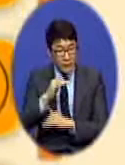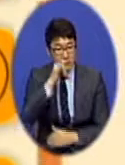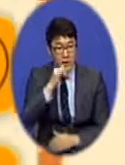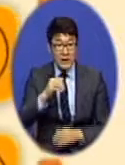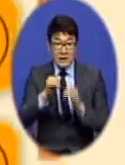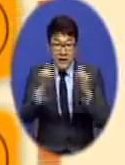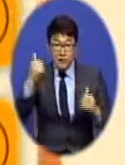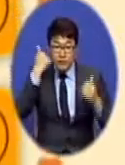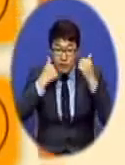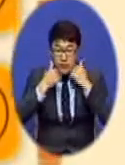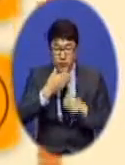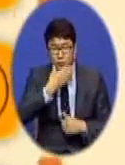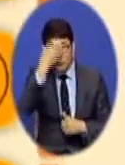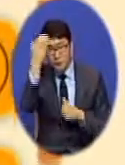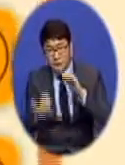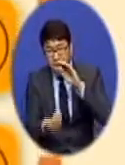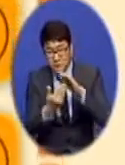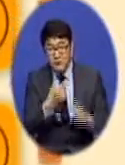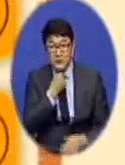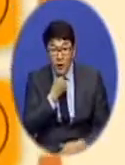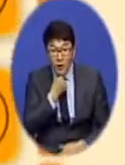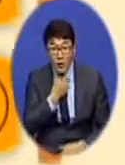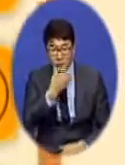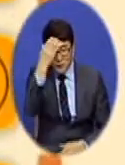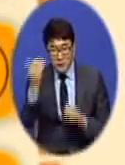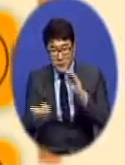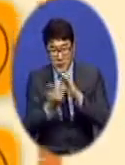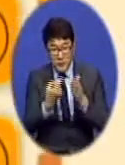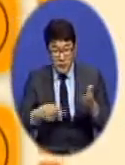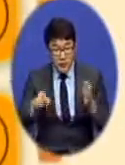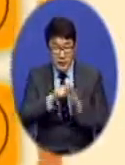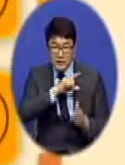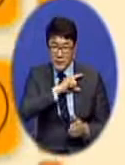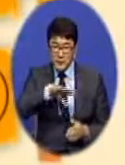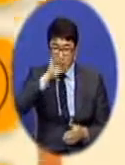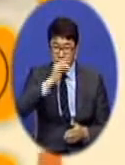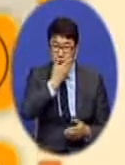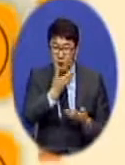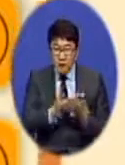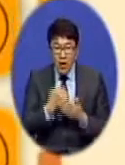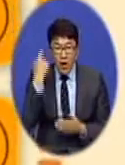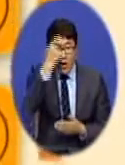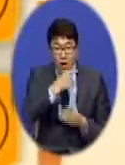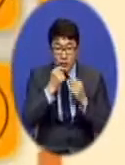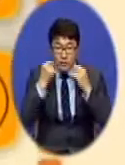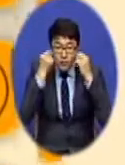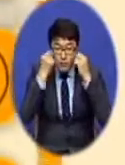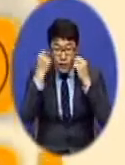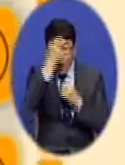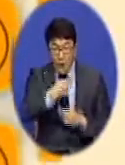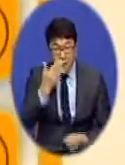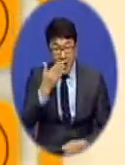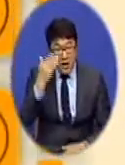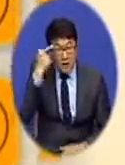사람은 누구나 꿈을 이루고 싶잖아요. 예. 그러니까 꿈을 이루기 위해서는 제일 먼저 중요한 게 웃는 얼굴을 할 수 있느냐라는